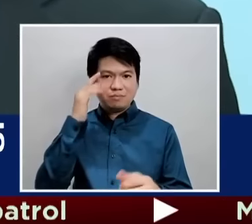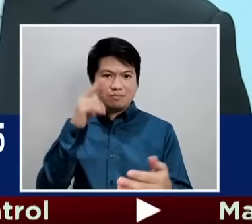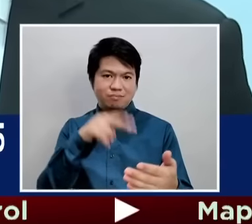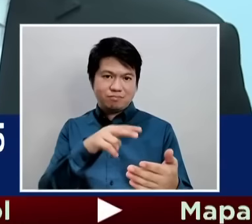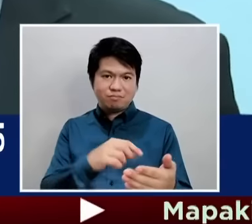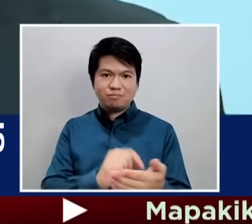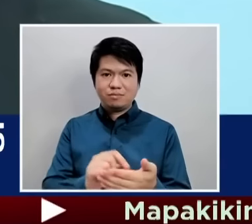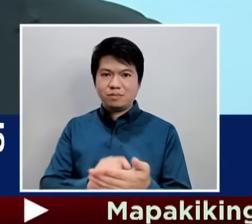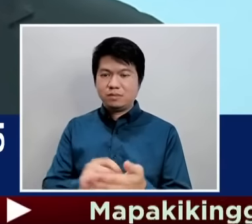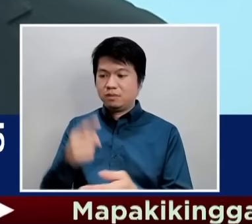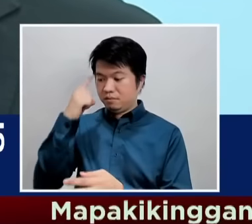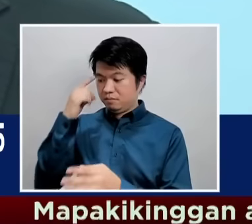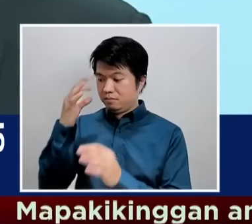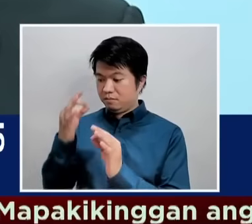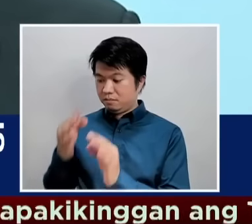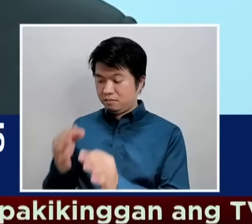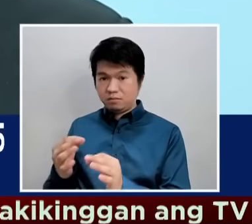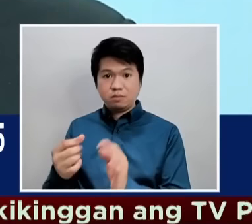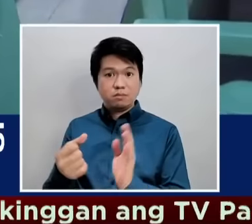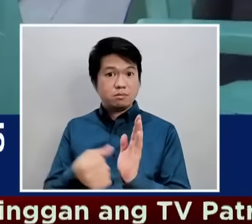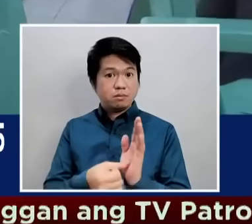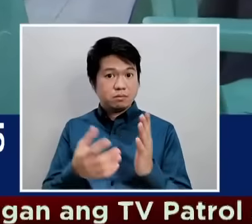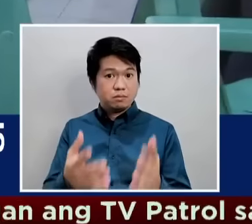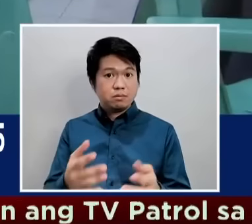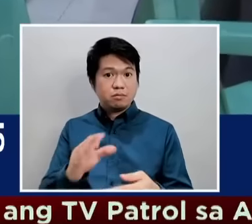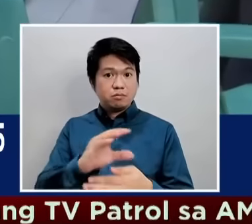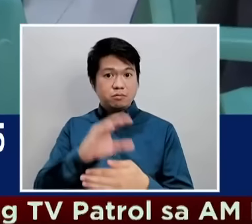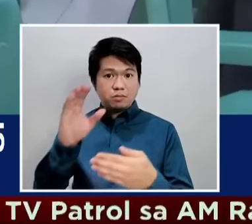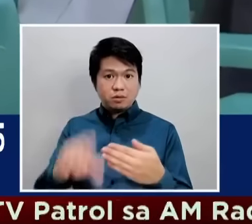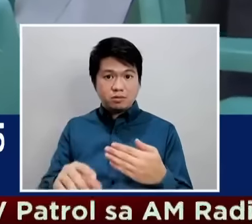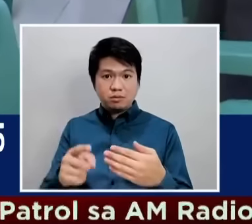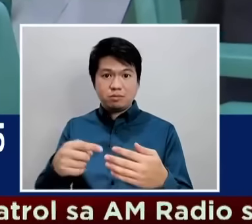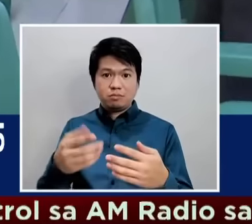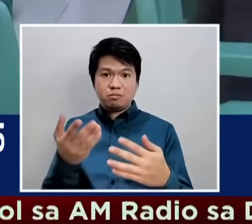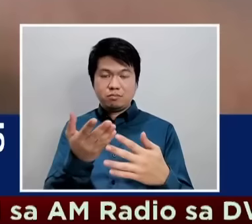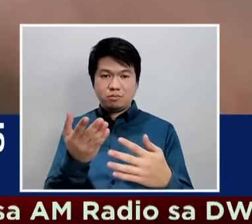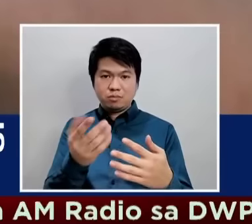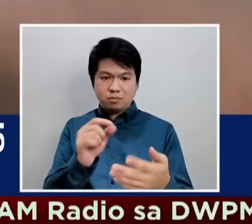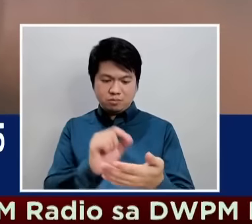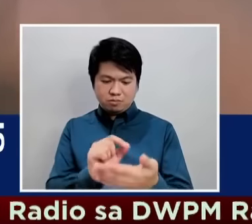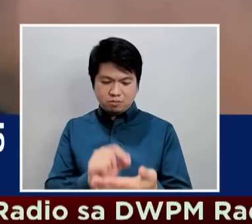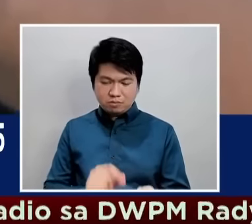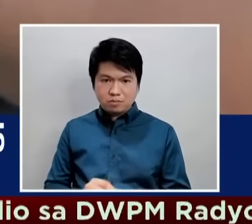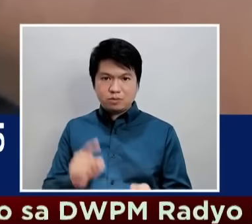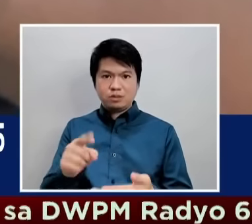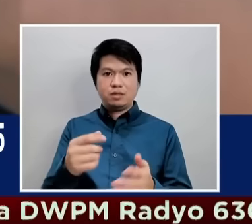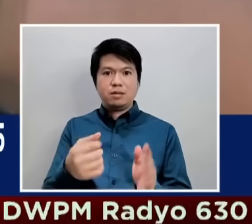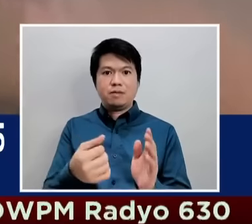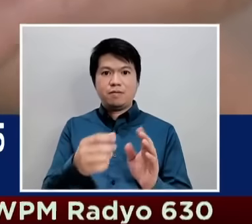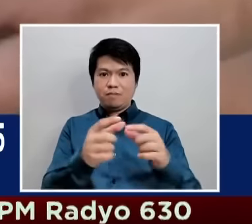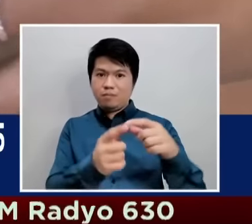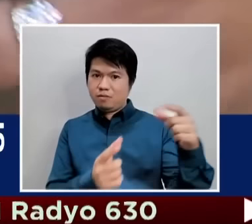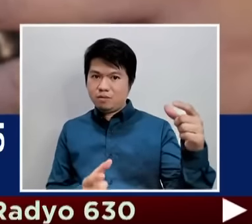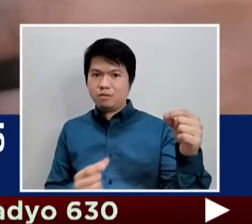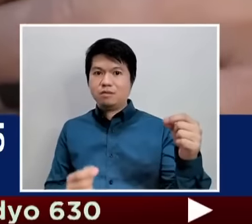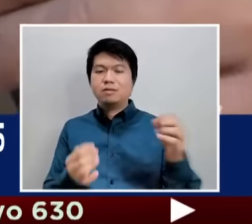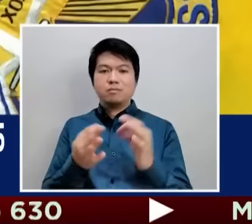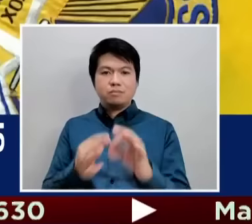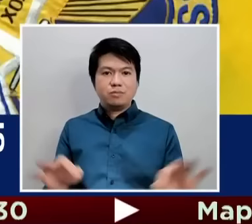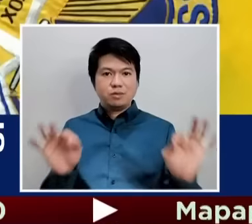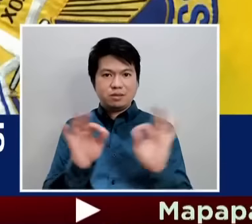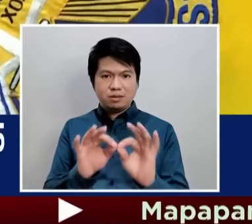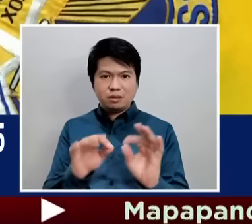bawat botante kung kukumpletuhin niyang punan ang mga posisyon sa balota o hindi. Basta ang importante, makaboto. Kung nakikita